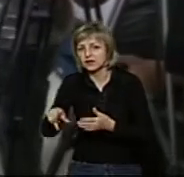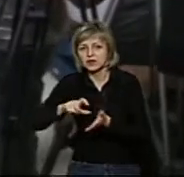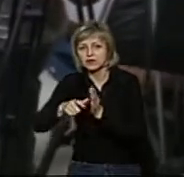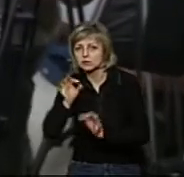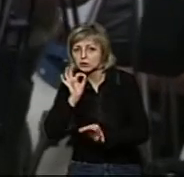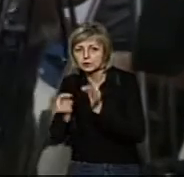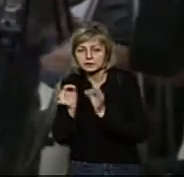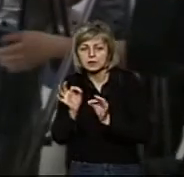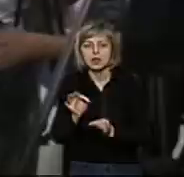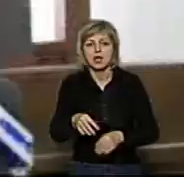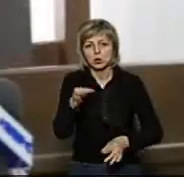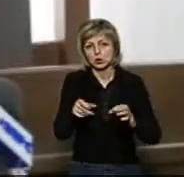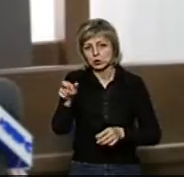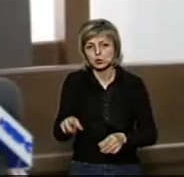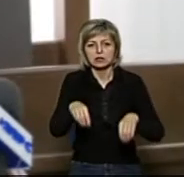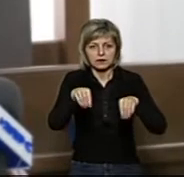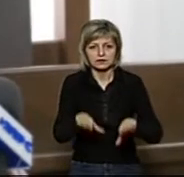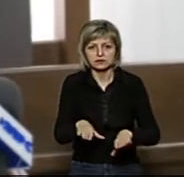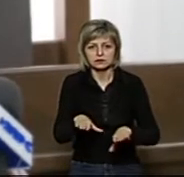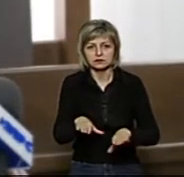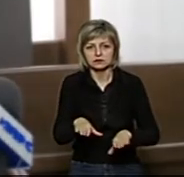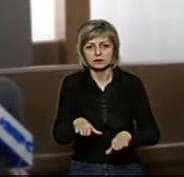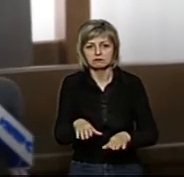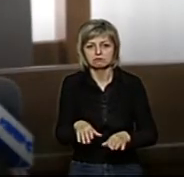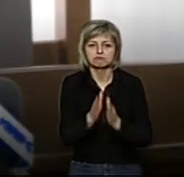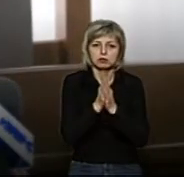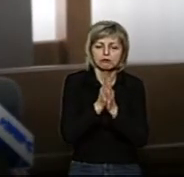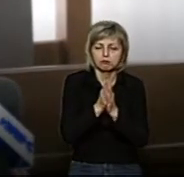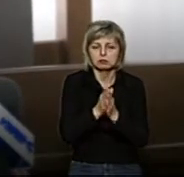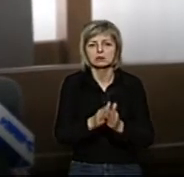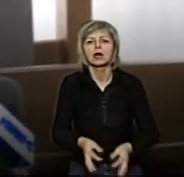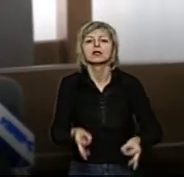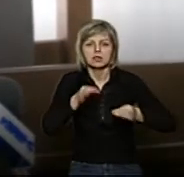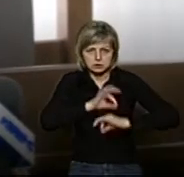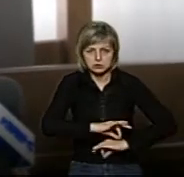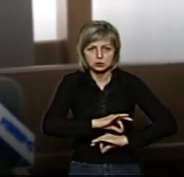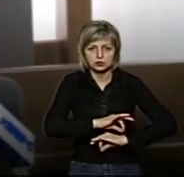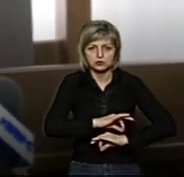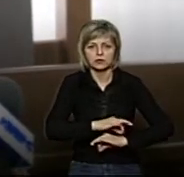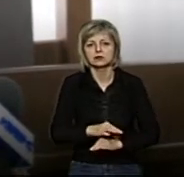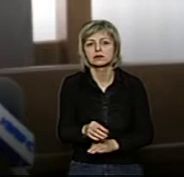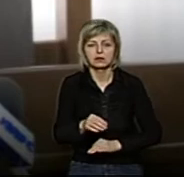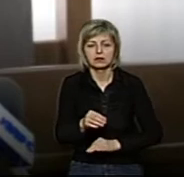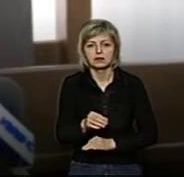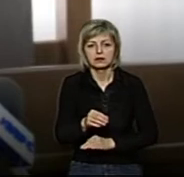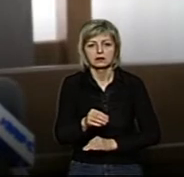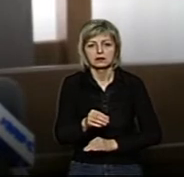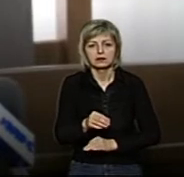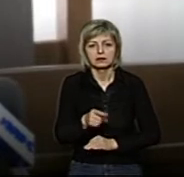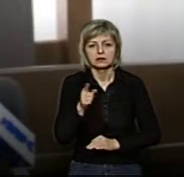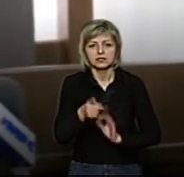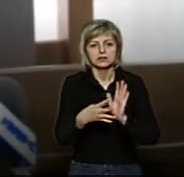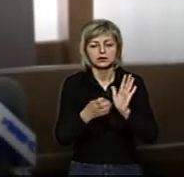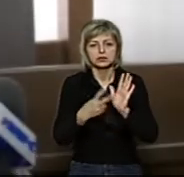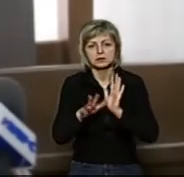суддя Іван Сівчук постановив. Клопотання задовольнити. Застосувати до підозрюваного Кривуша Максима Степановича 6